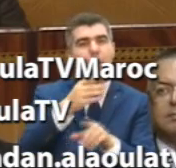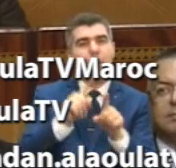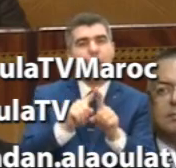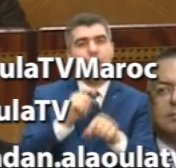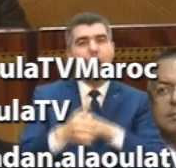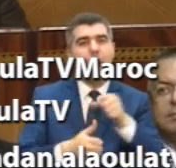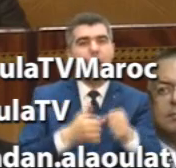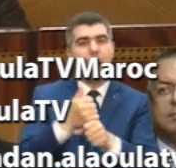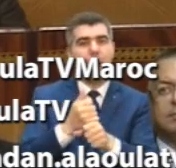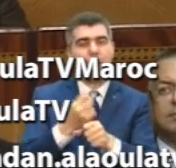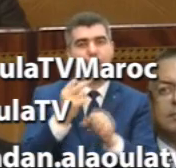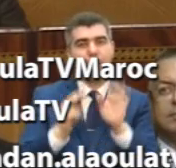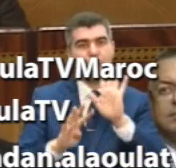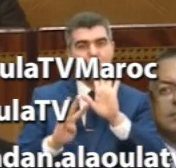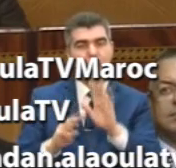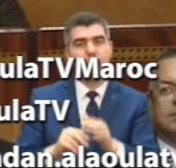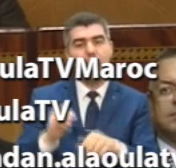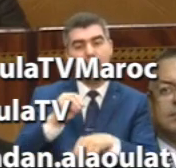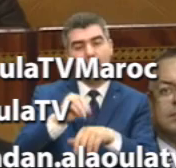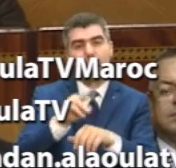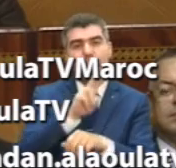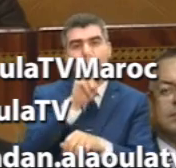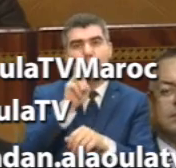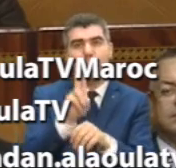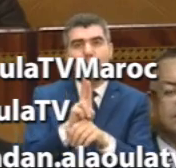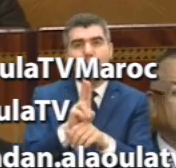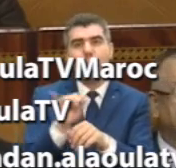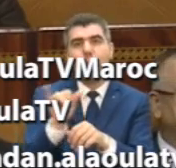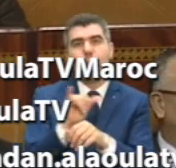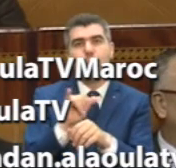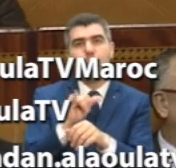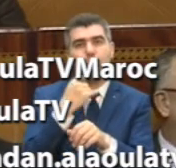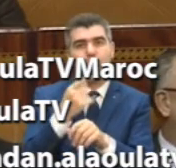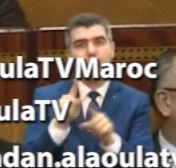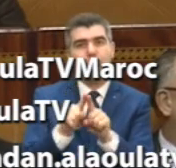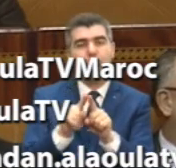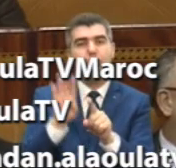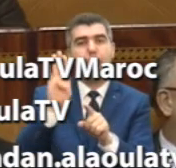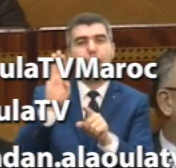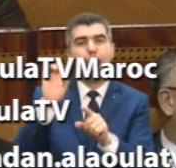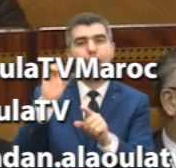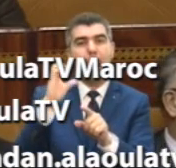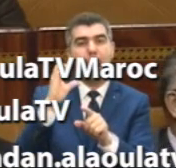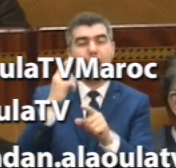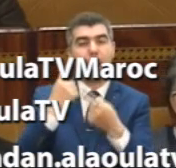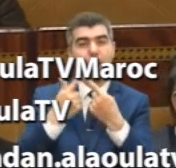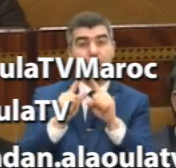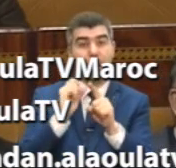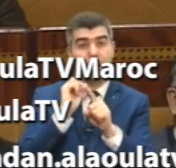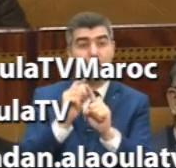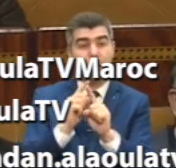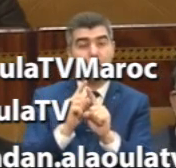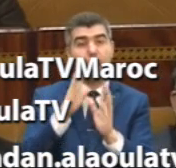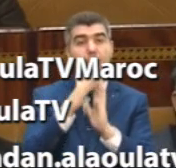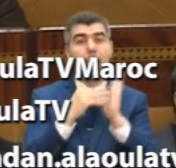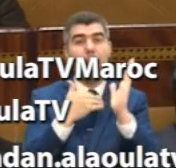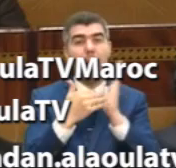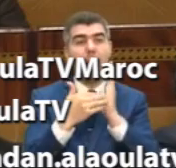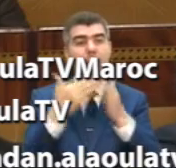المقبل، كما أسألك السيد الوزير عن مصير الثانوية التأهيلية بجامعة سبط مزودة التي برمجت في